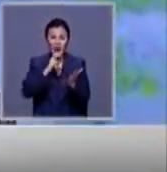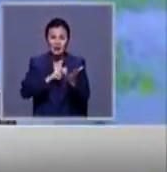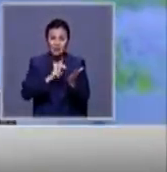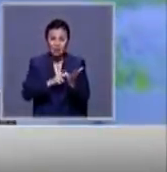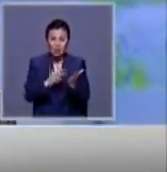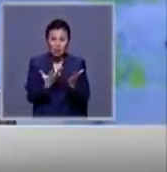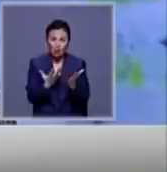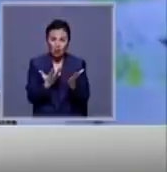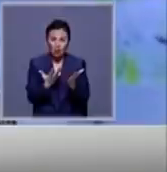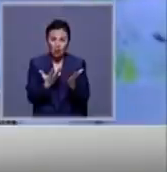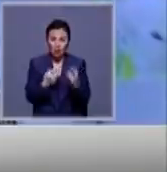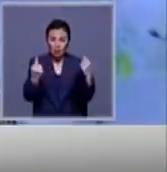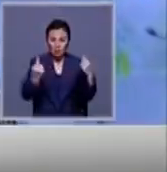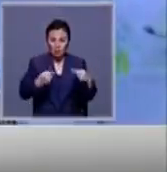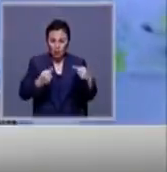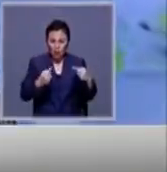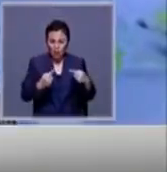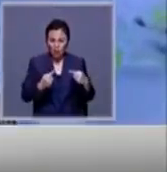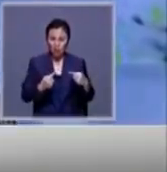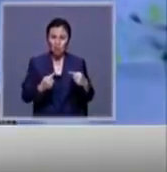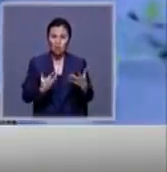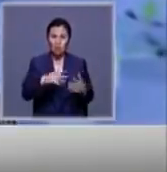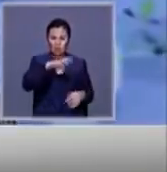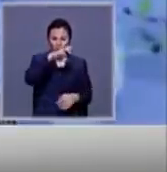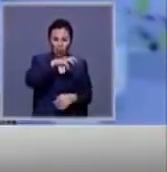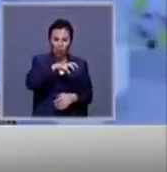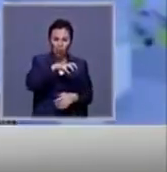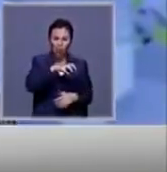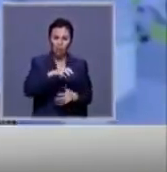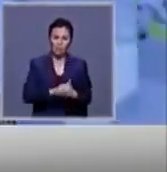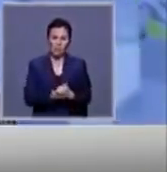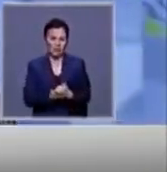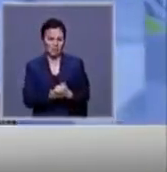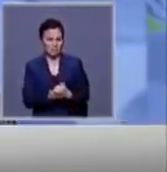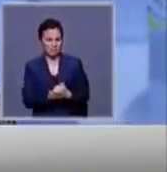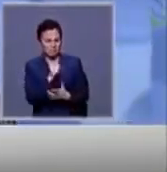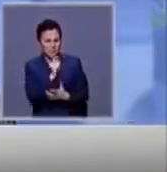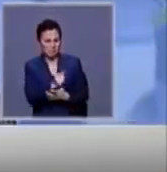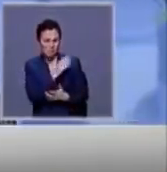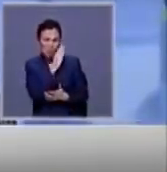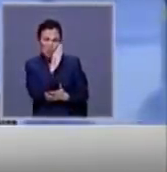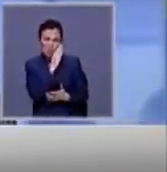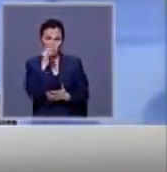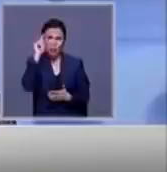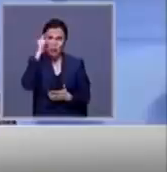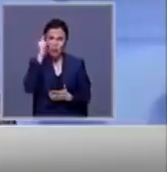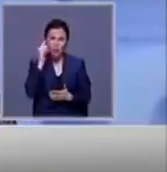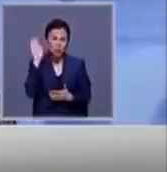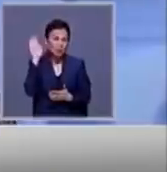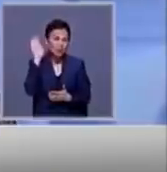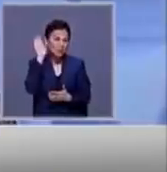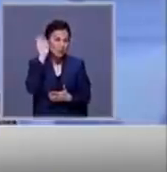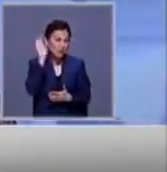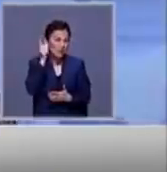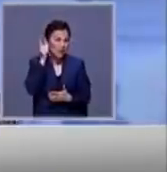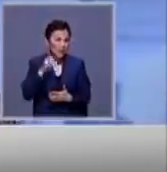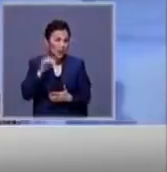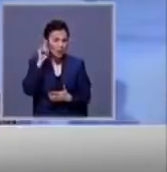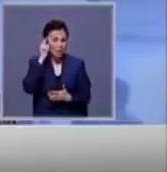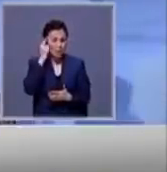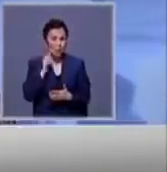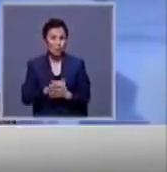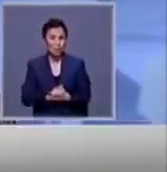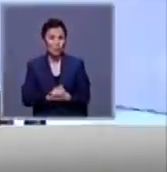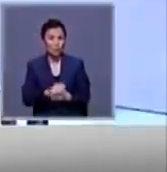ครองค์กรเนี้ยเดี๋ยวเถียงกันอีกองค์กรนี้มันเป็นองค์กรที่มันมีหลักมีฐานจริงๆหรือเปล่าองค์กรนี้มันเชื่อถือได้มั้ย เพิ่นถามหน่อย อะไรเงี้ย เอ